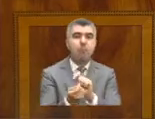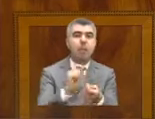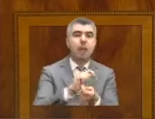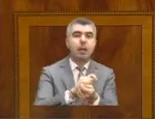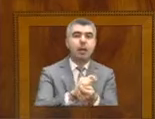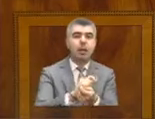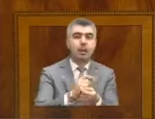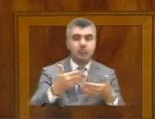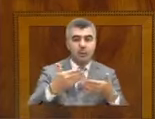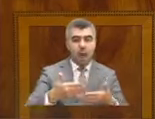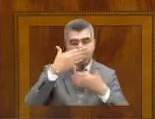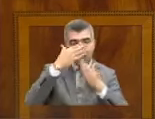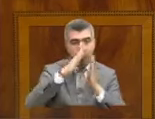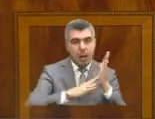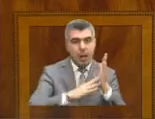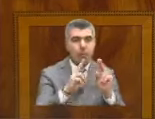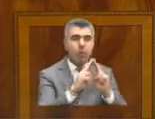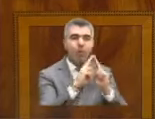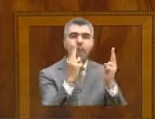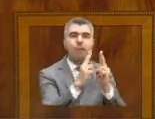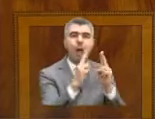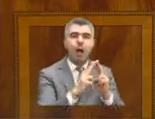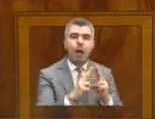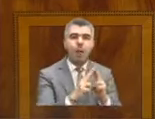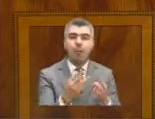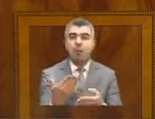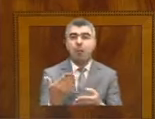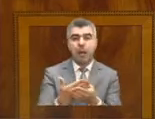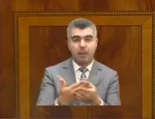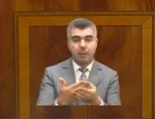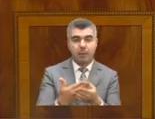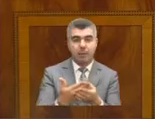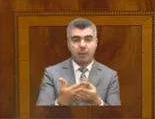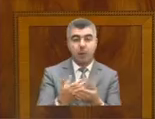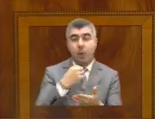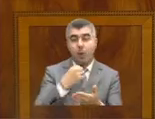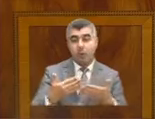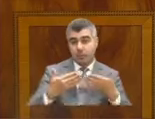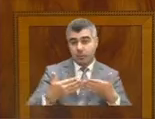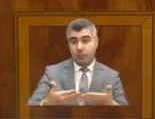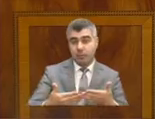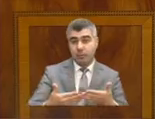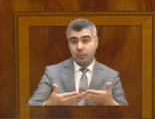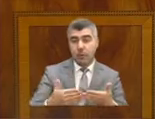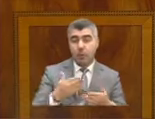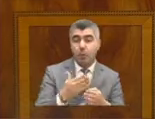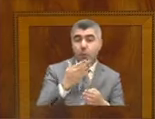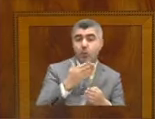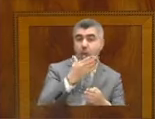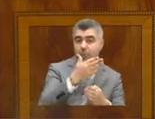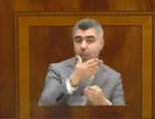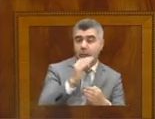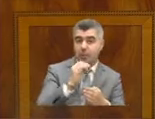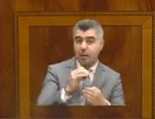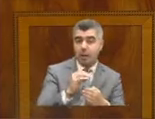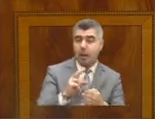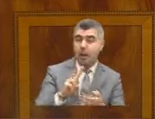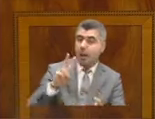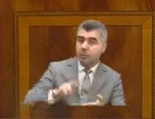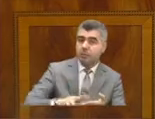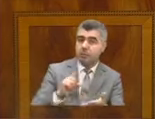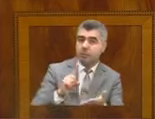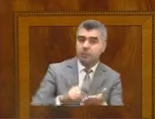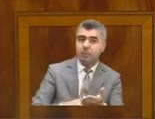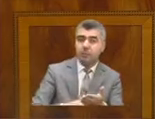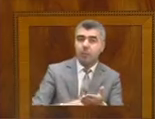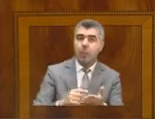وخارجيا وفي كل أبعاد هذا الملف، وعلى أن المرحلة المقبلة تنطلب من الجميع